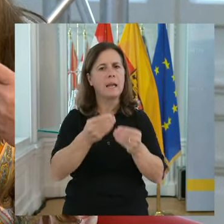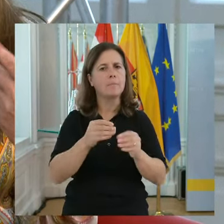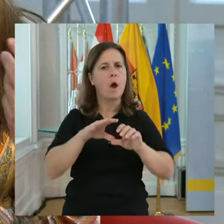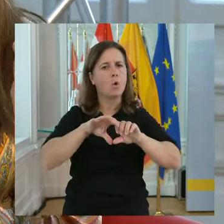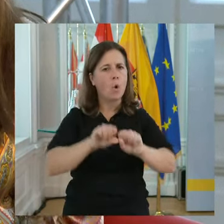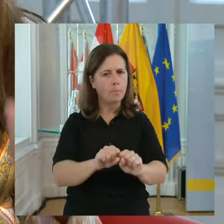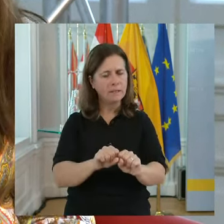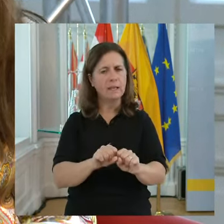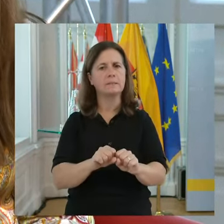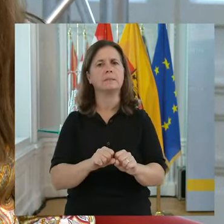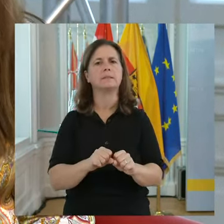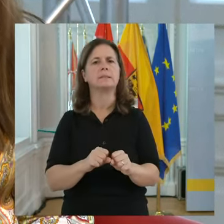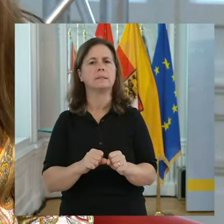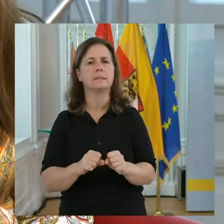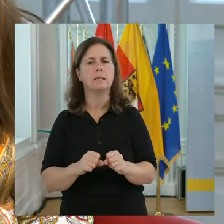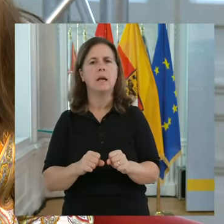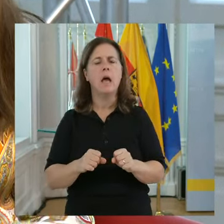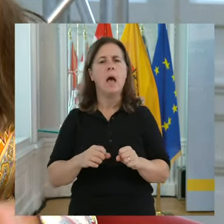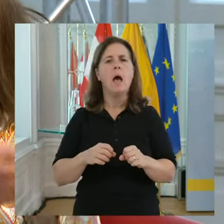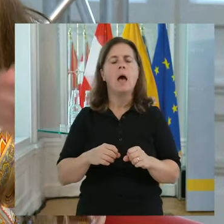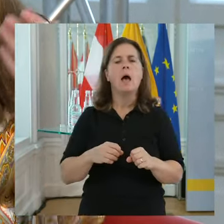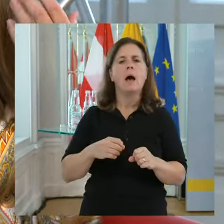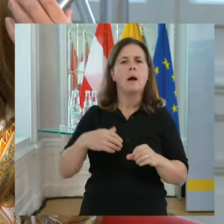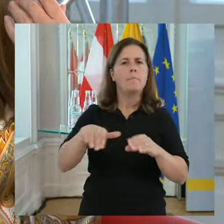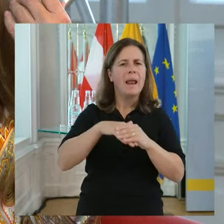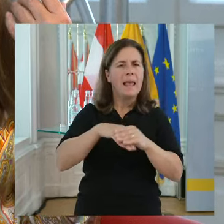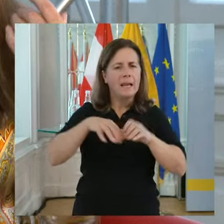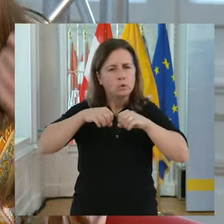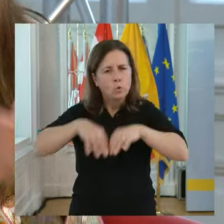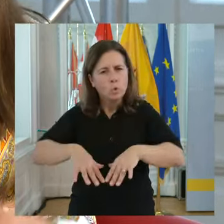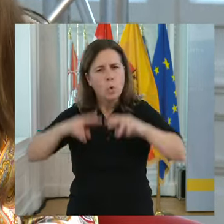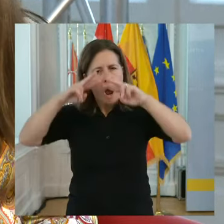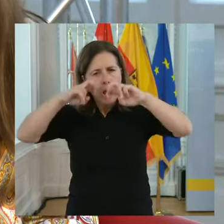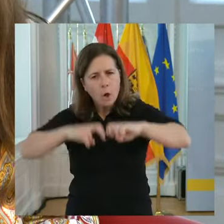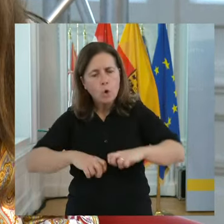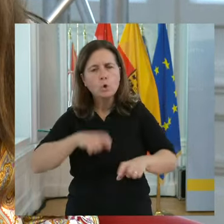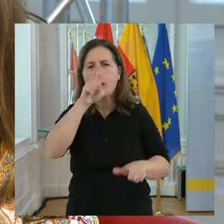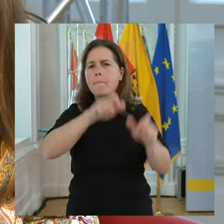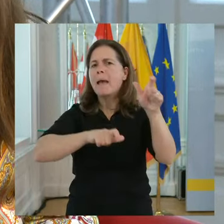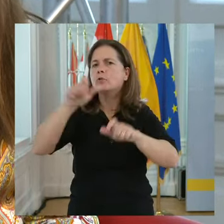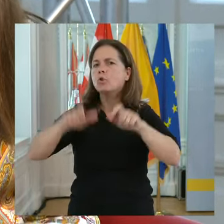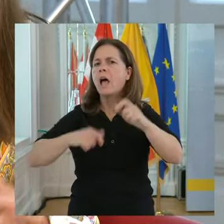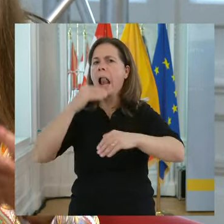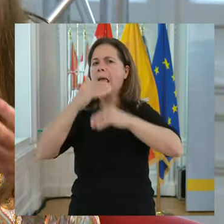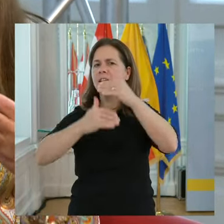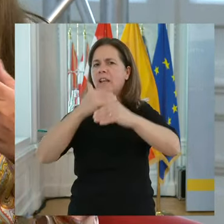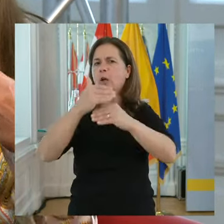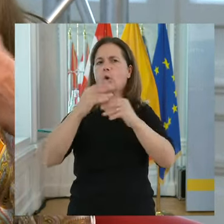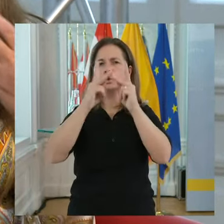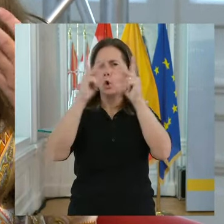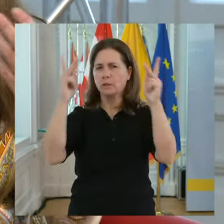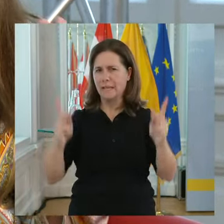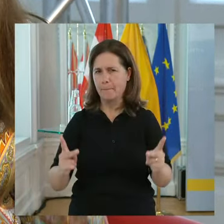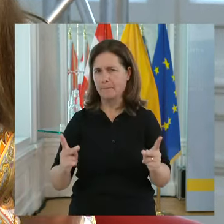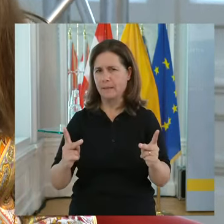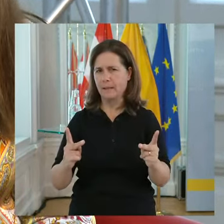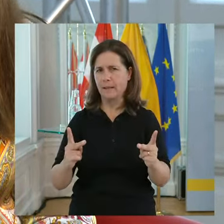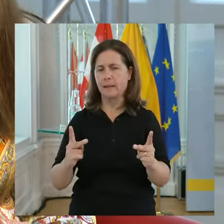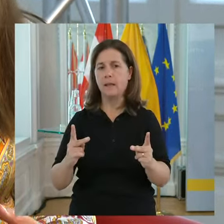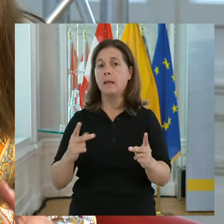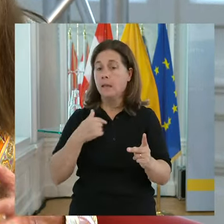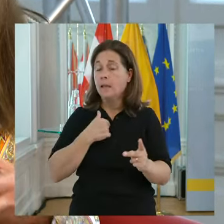Arbeitgeberinnenkompetenzindex, mit Belegstrukturanalyse, mit Personalentwicklungskonzepten, wo wir einfach